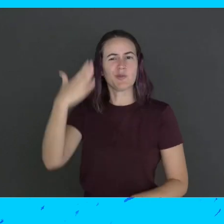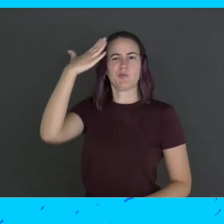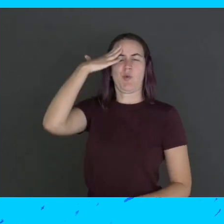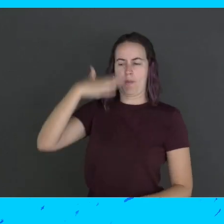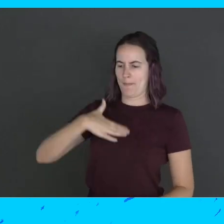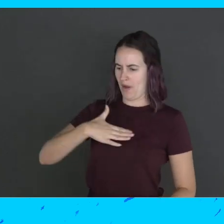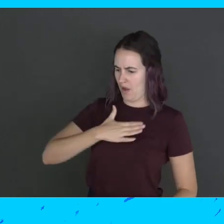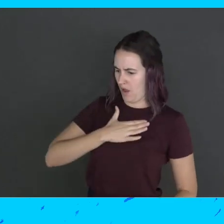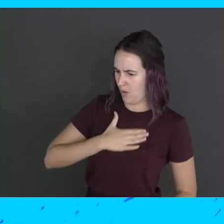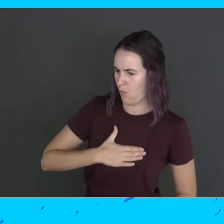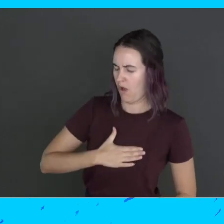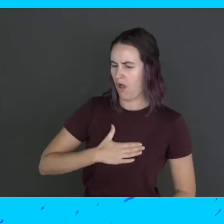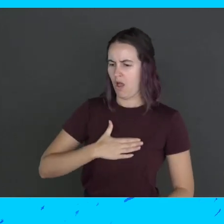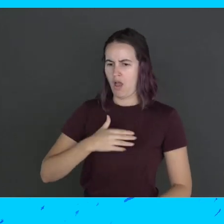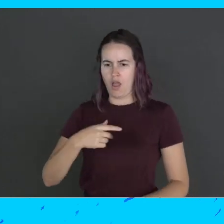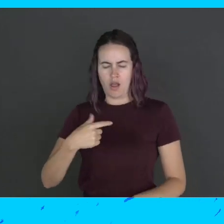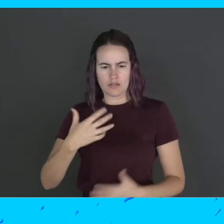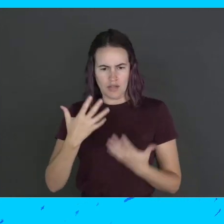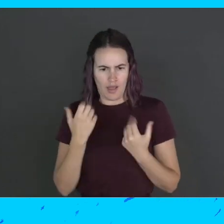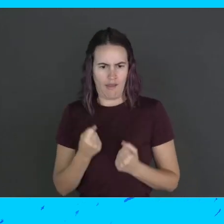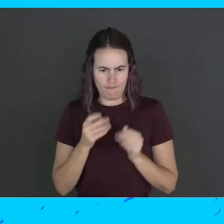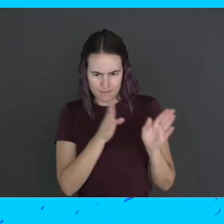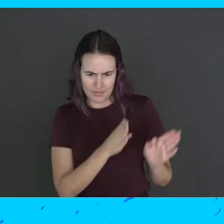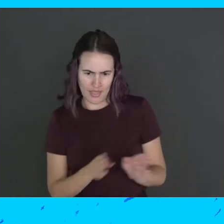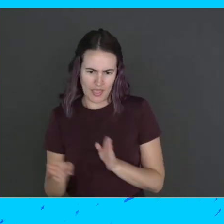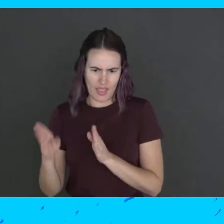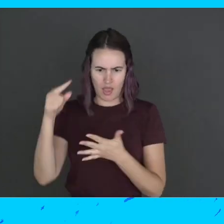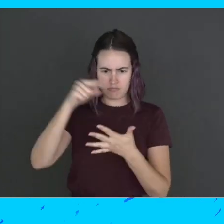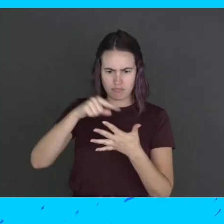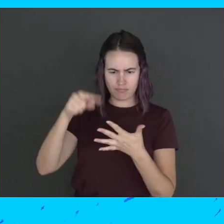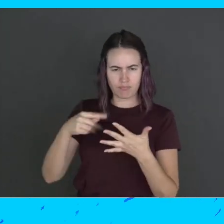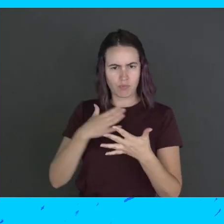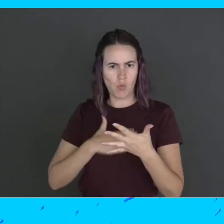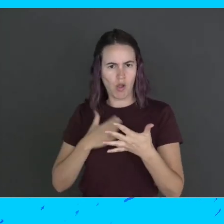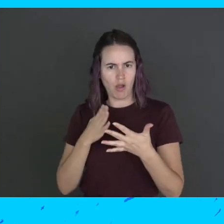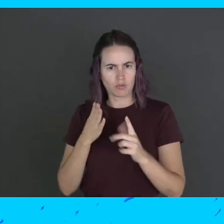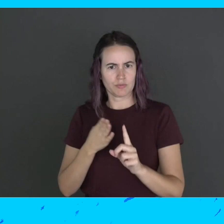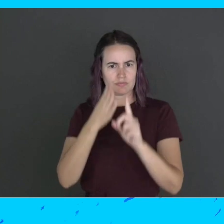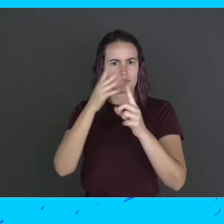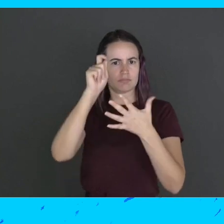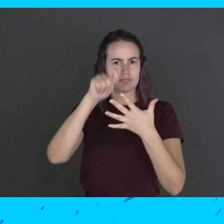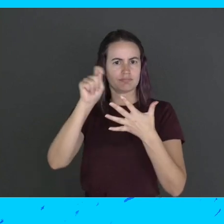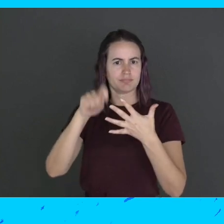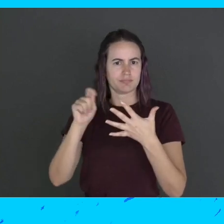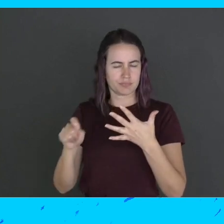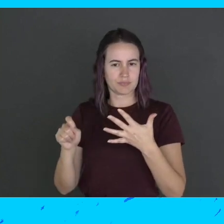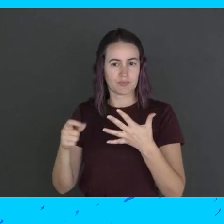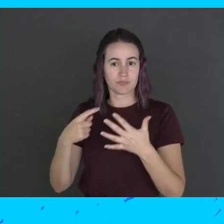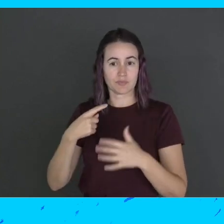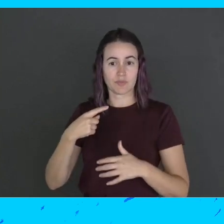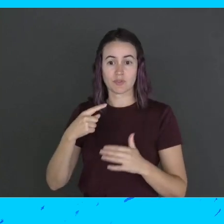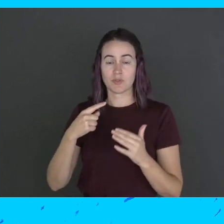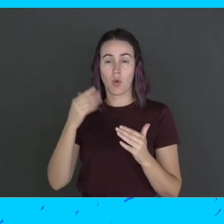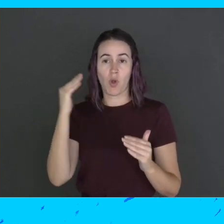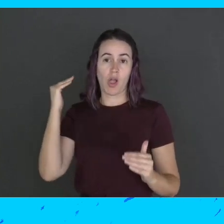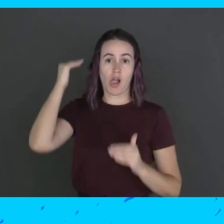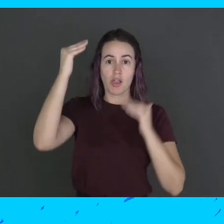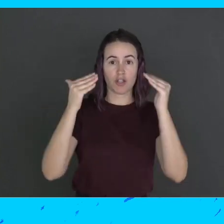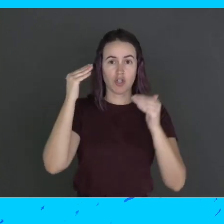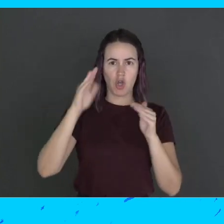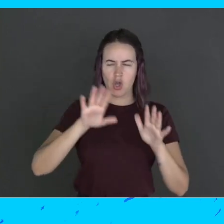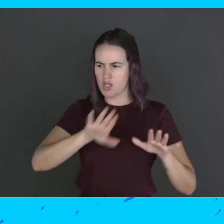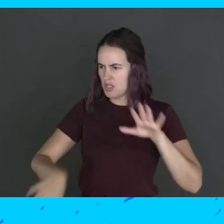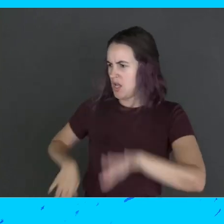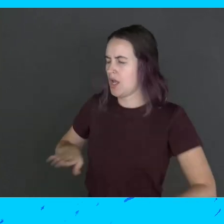avoir une agenda, se défendre et être capable de comprendre quels